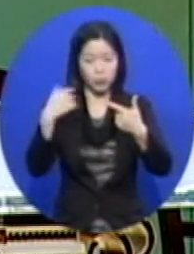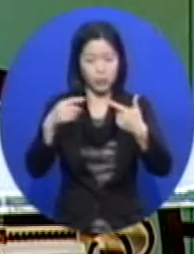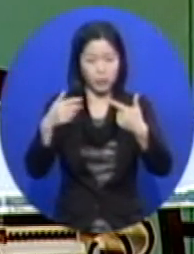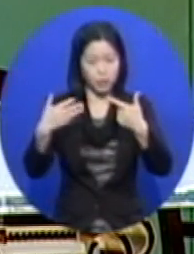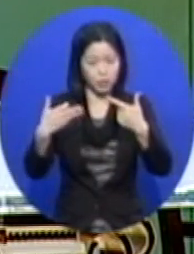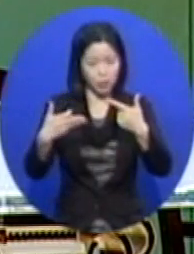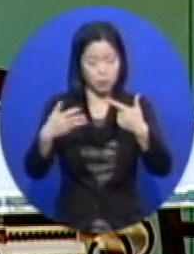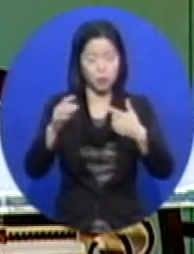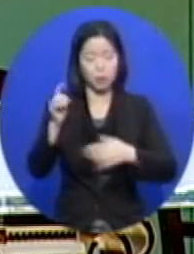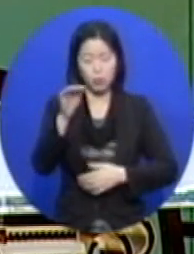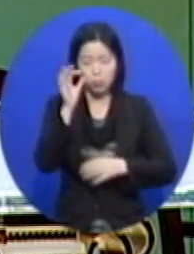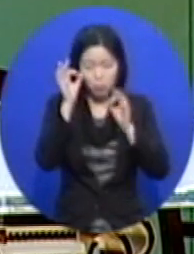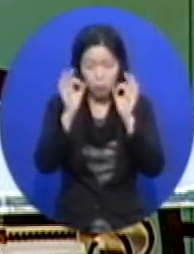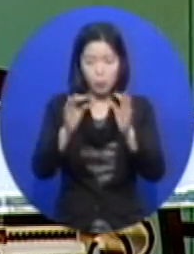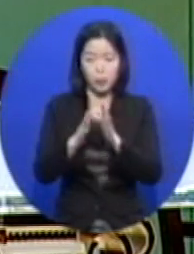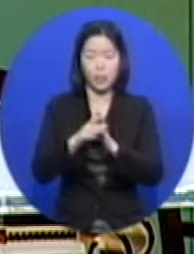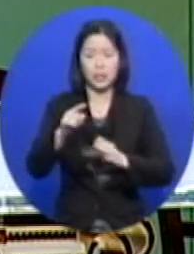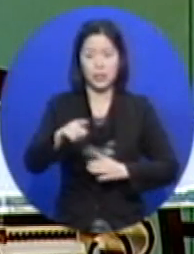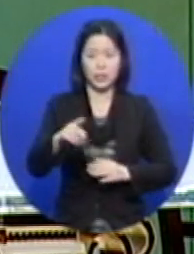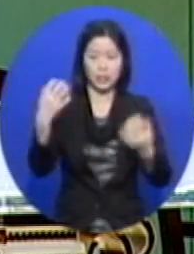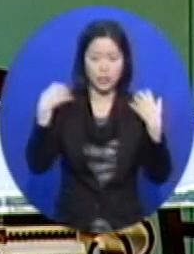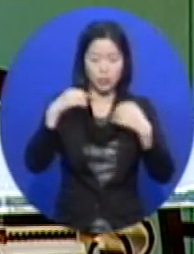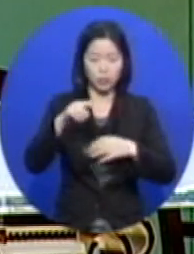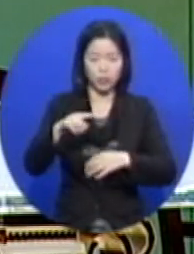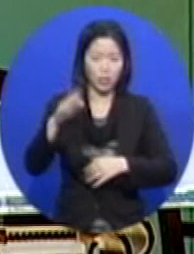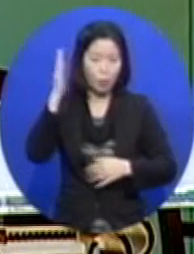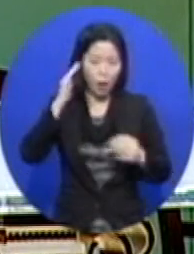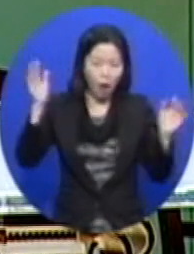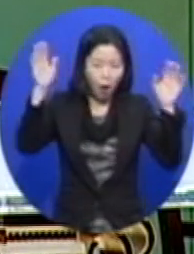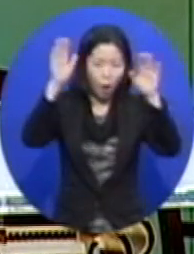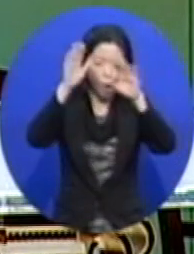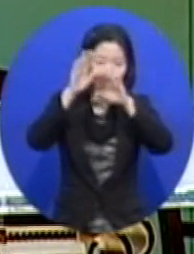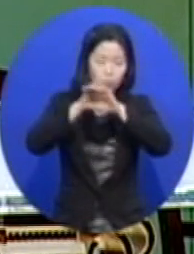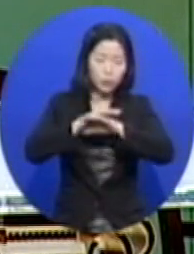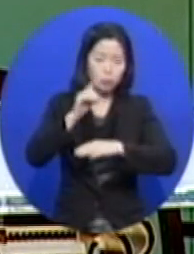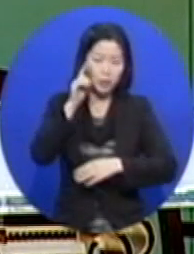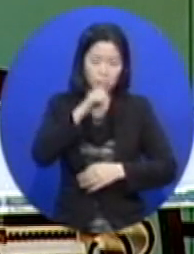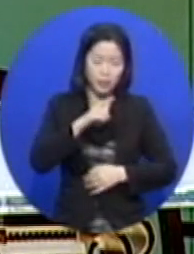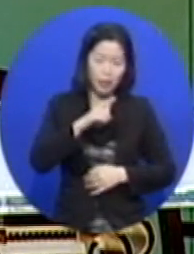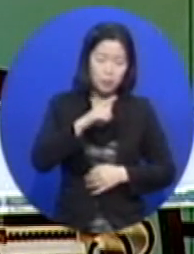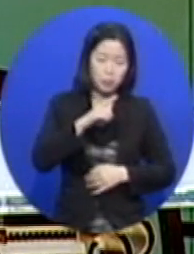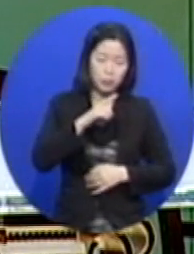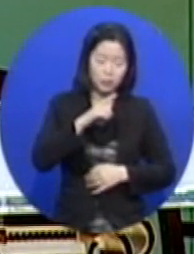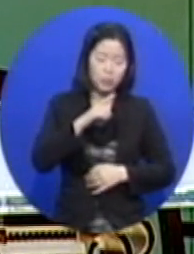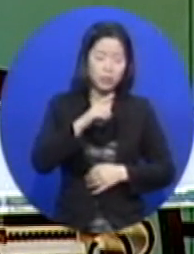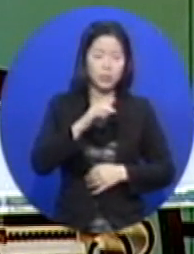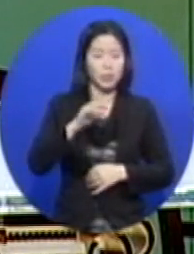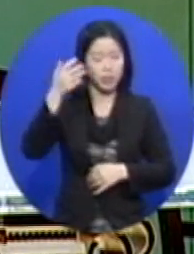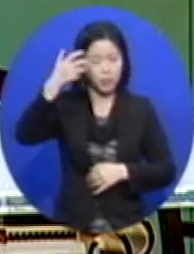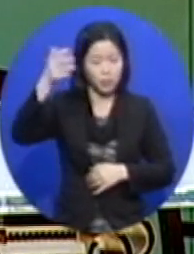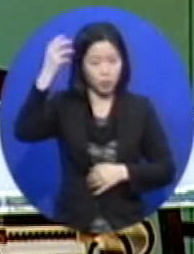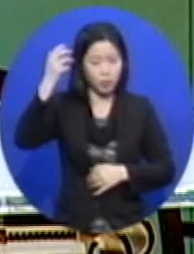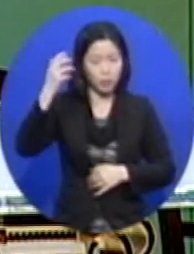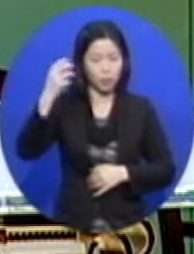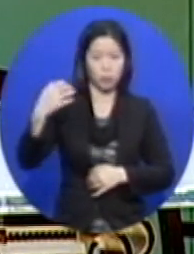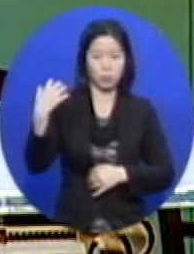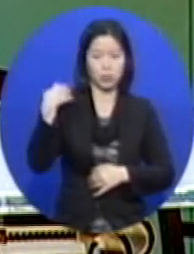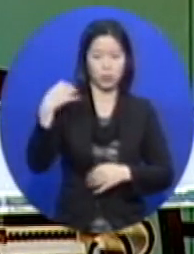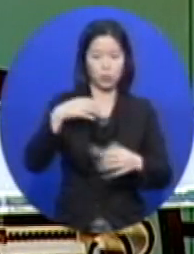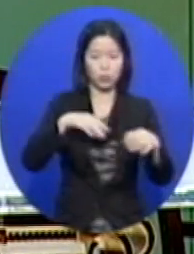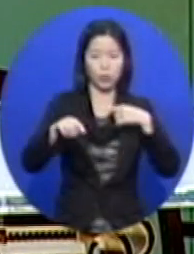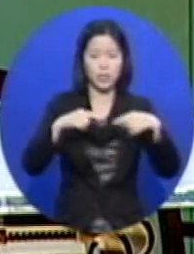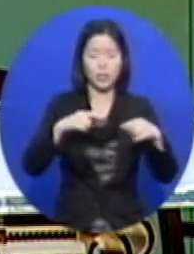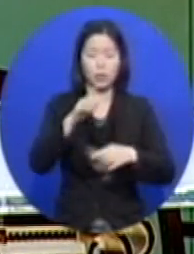이 어둠의 세상 주관 자들과 하늘에 있는 악의 영들이 라고 말을 했는데 이 말은 우리가